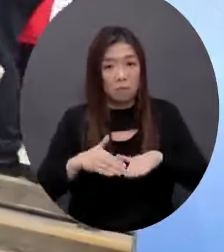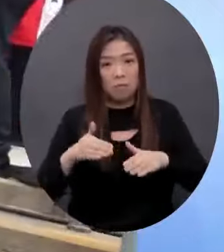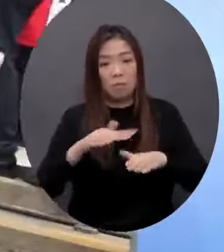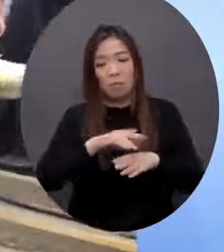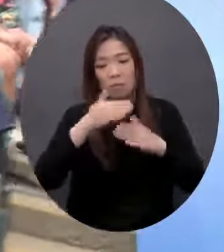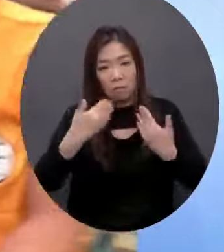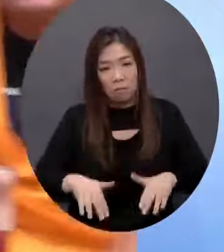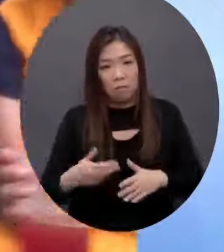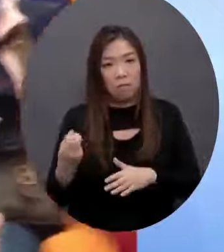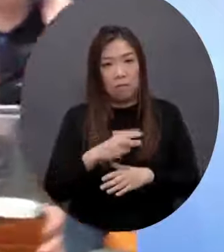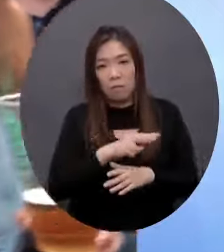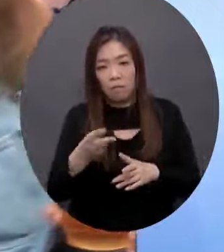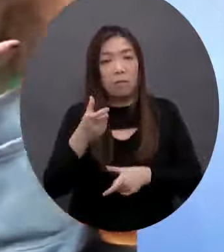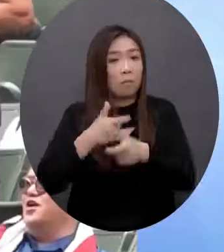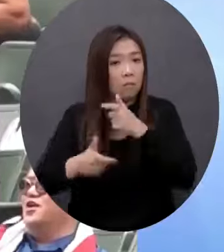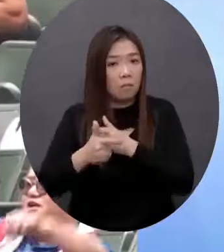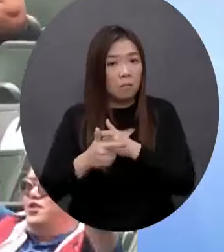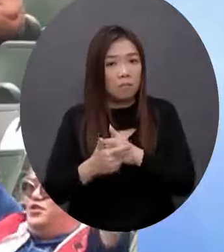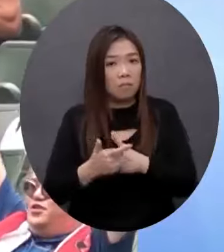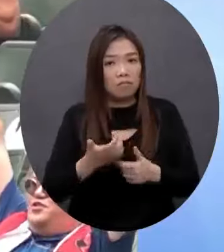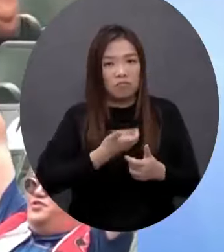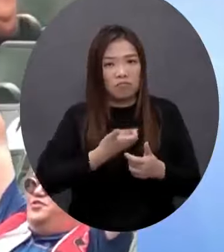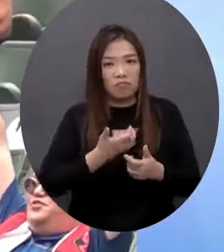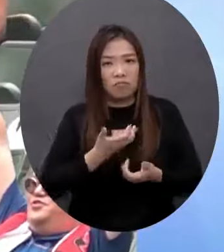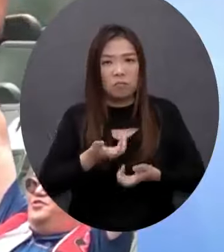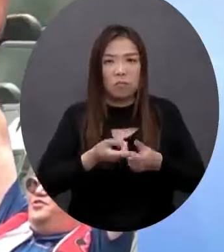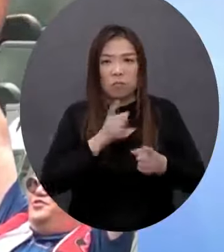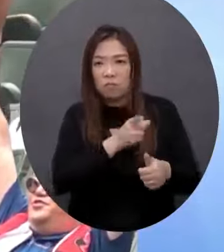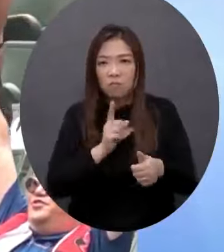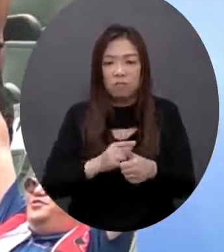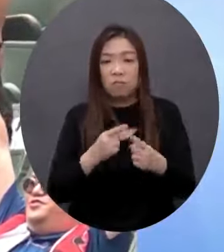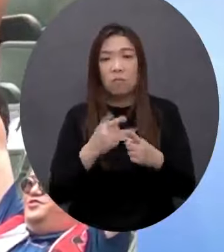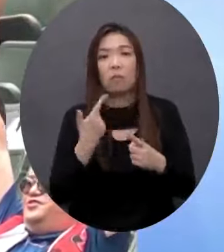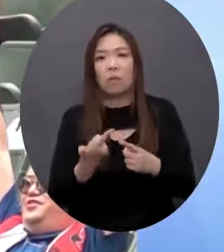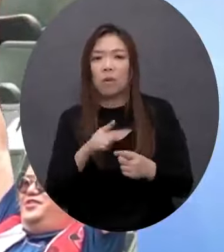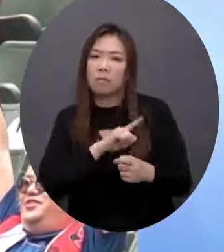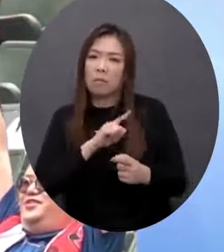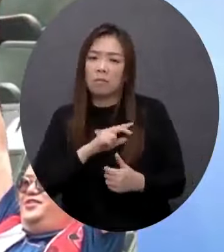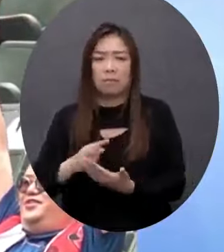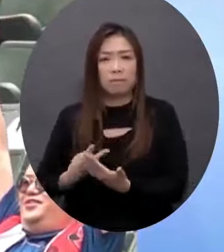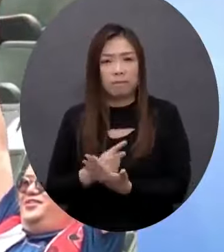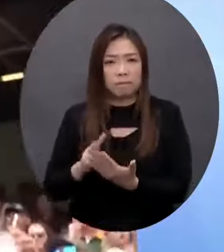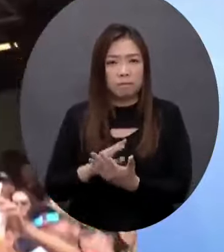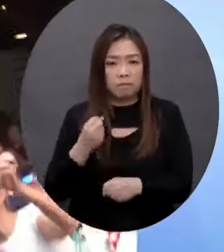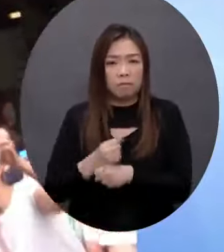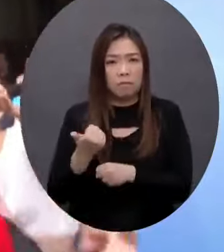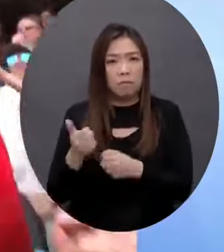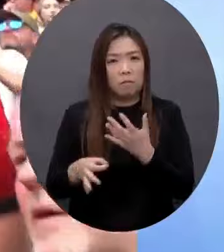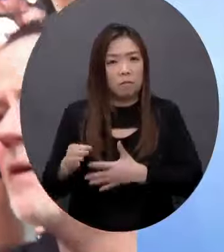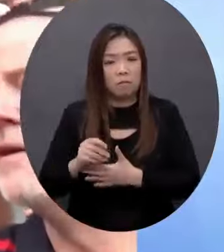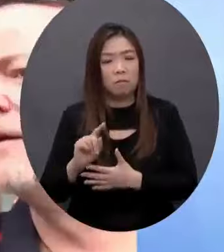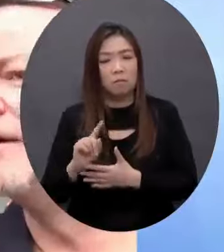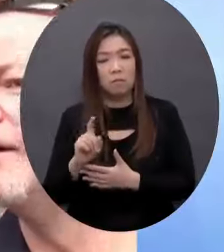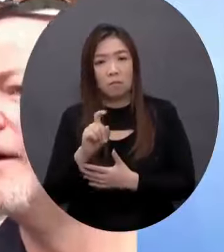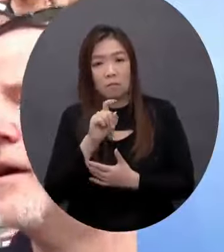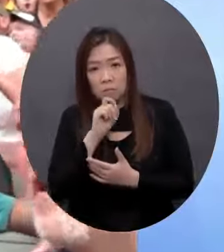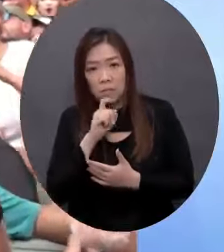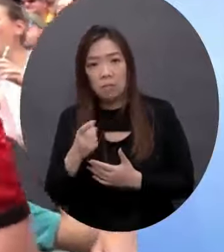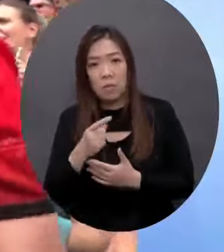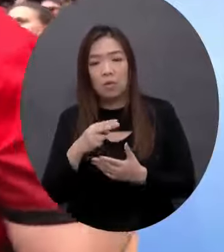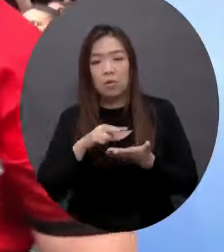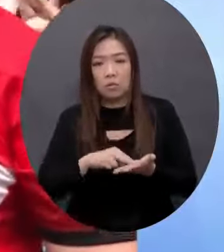型。他指抱怨的人比較多，亦都有人自我檢討怎樣做得更好。他相信本港旅遊業可以重新振